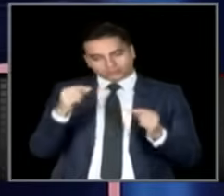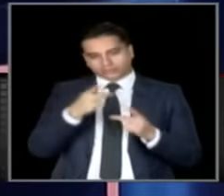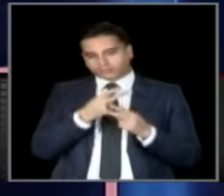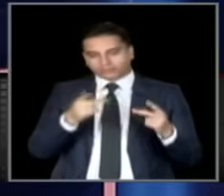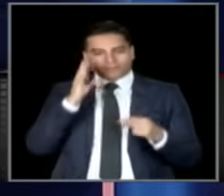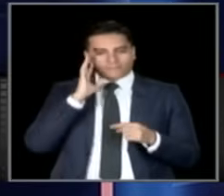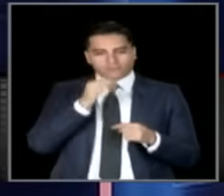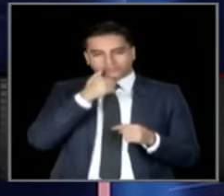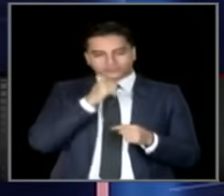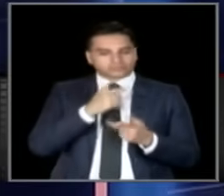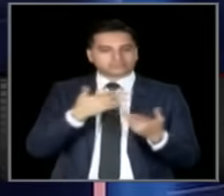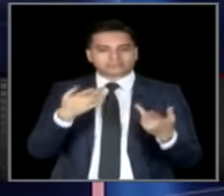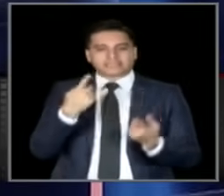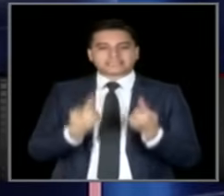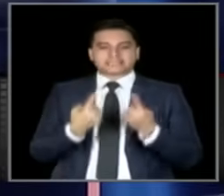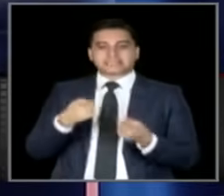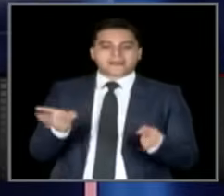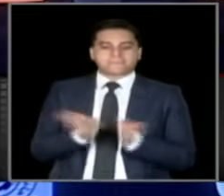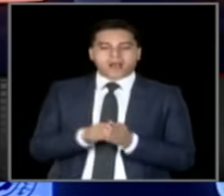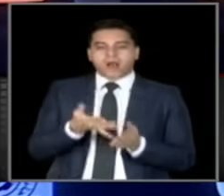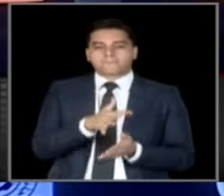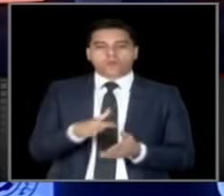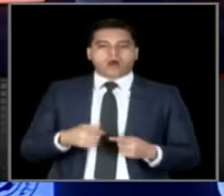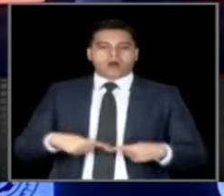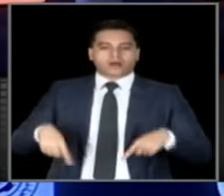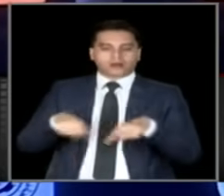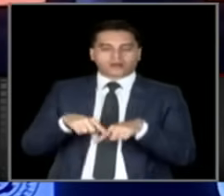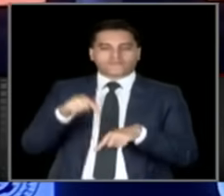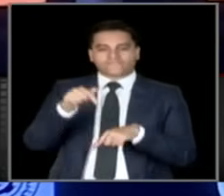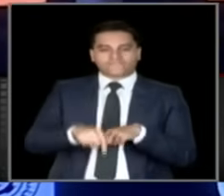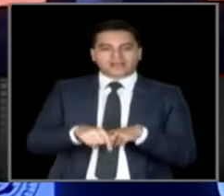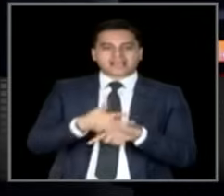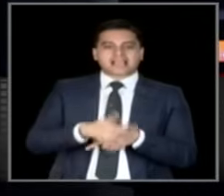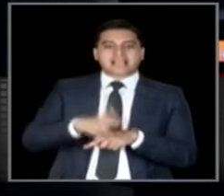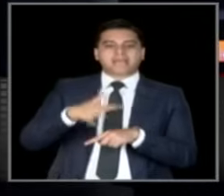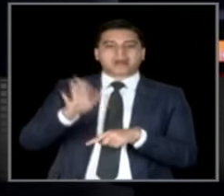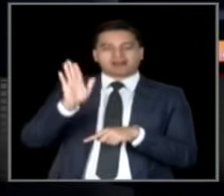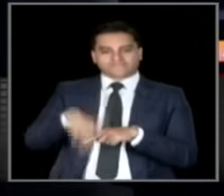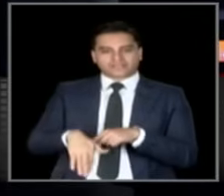جزيرة وسط بحيرة في وسط بركان